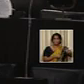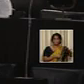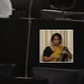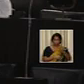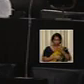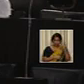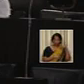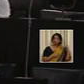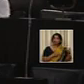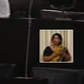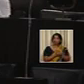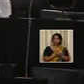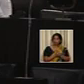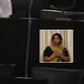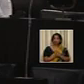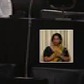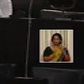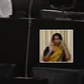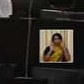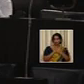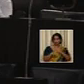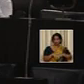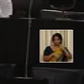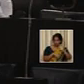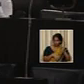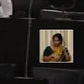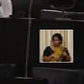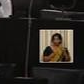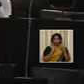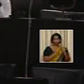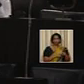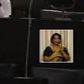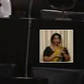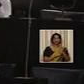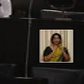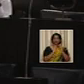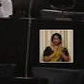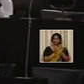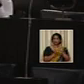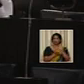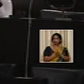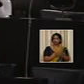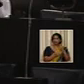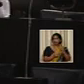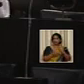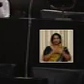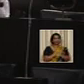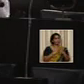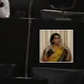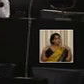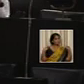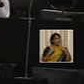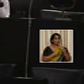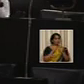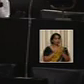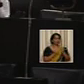අතර එම කොටස් සංවේදී සහ අවධානමට ලක් විය හැකි අතිරික්ත ඉඩම් සහ ගොඩනැගිලි තීර්ණාත්මක යටිතල පහසුකම් සහ ව්‍යාපාර